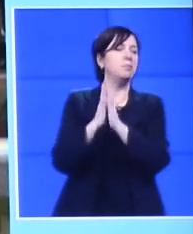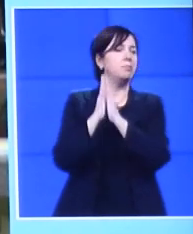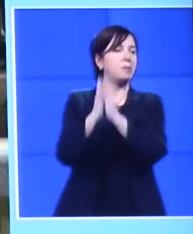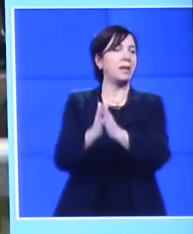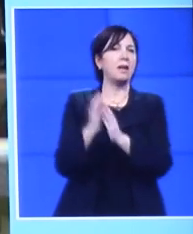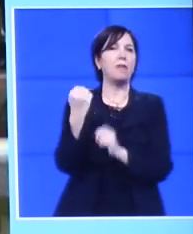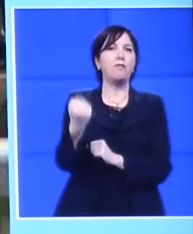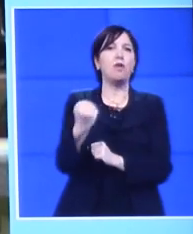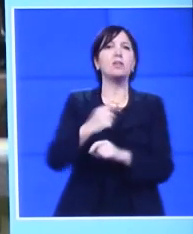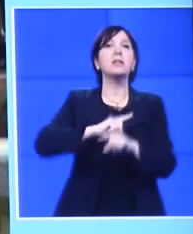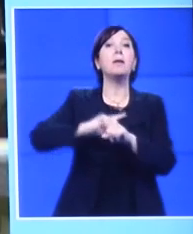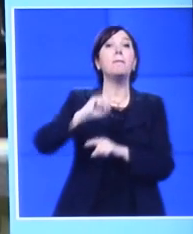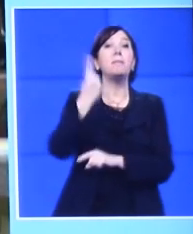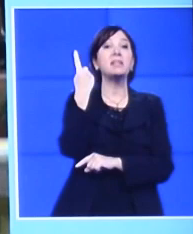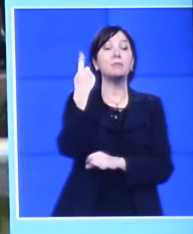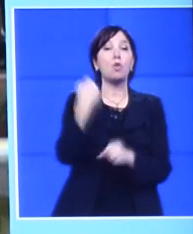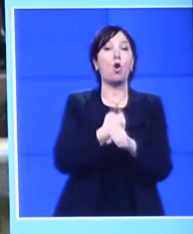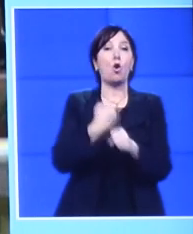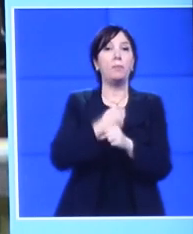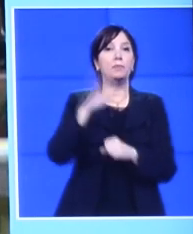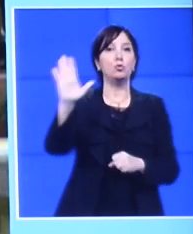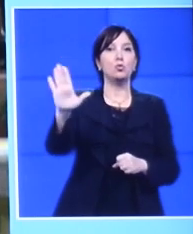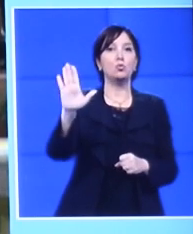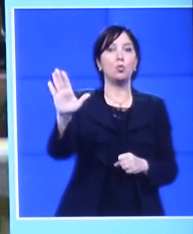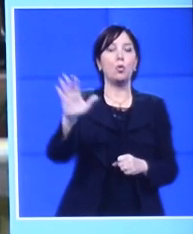Primo compito.